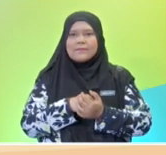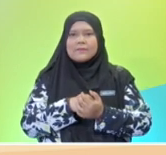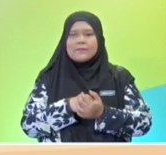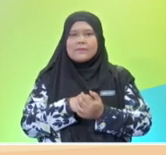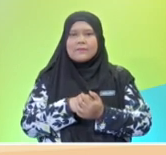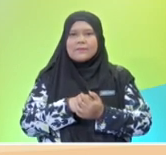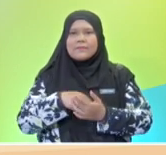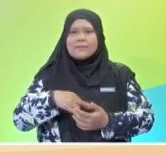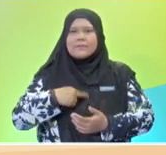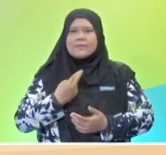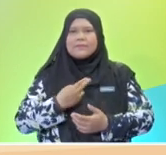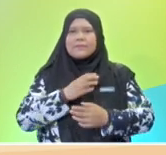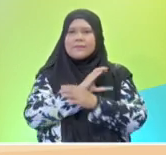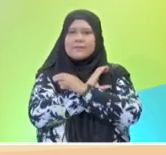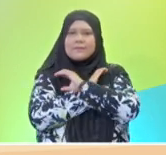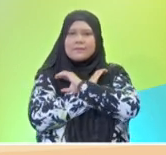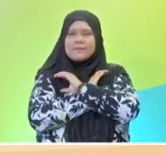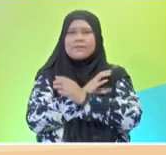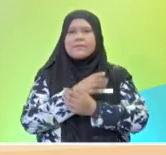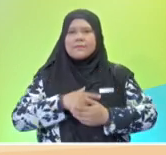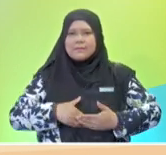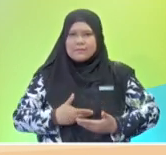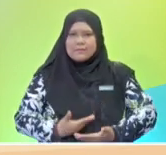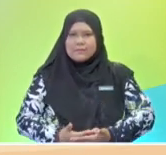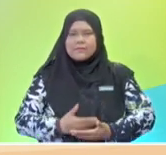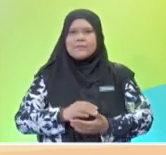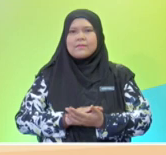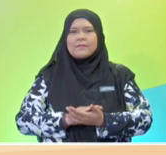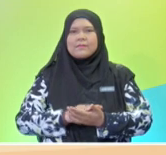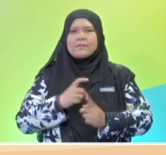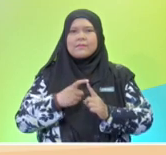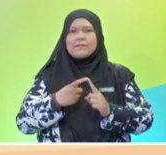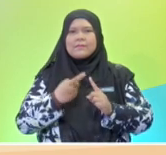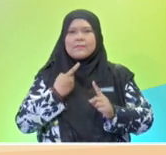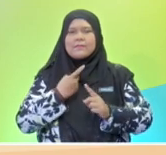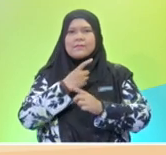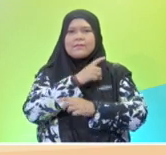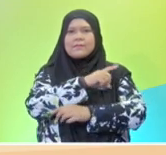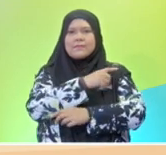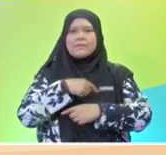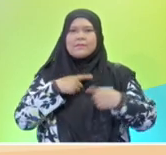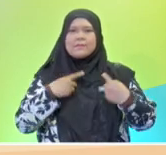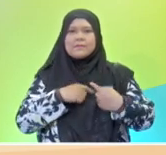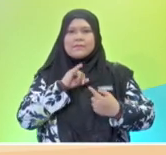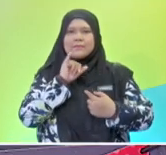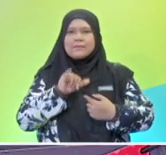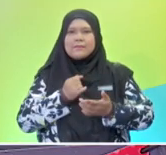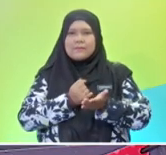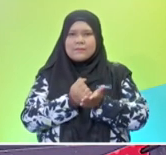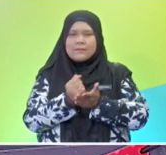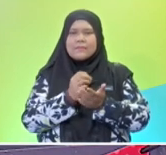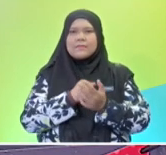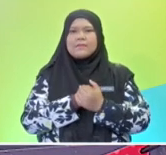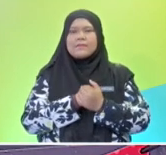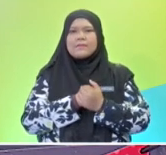dan perasaan cinta yang lahir daripada hati yang ikhlas. Baik ya. Ini